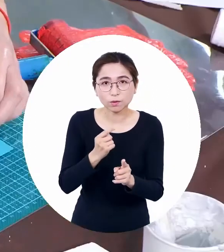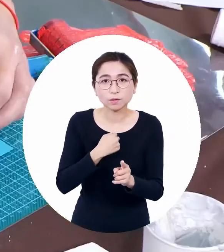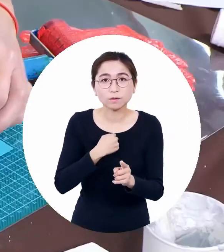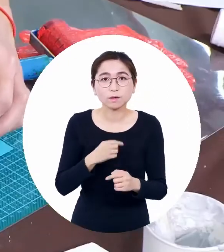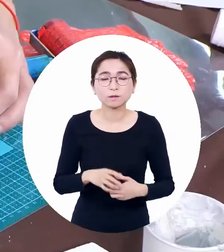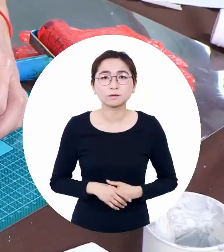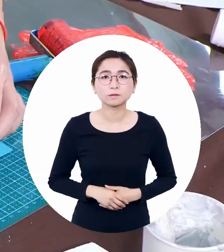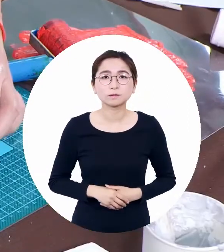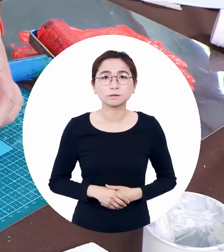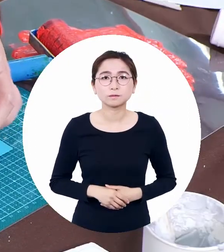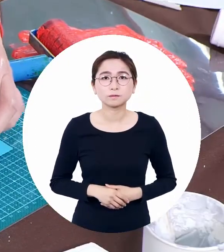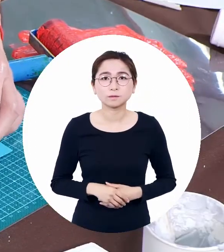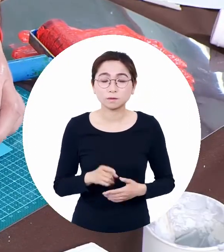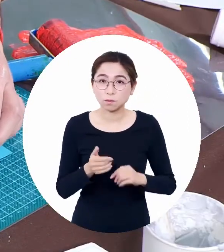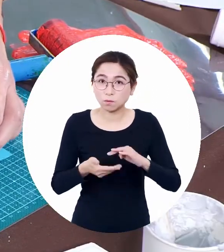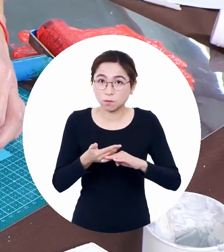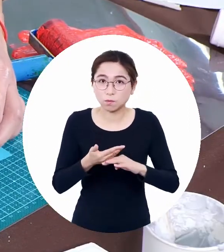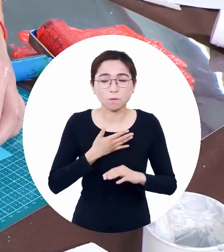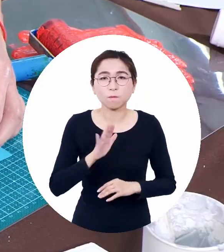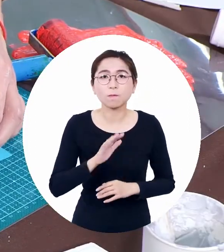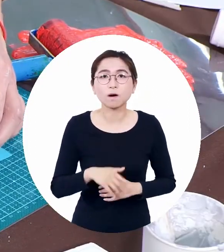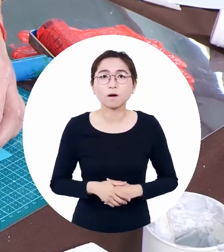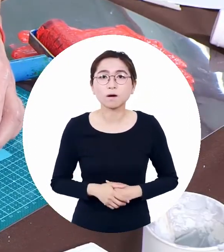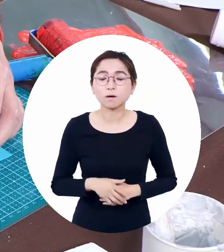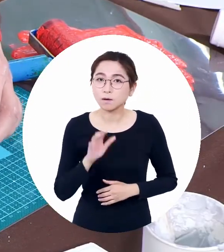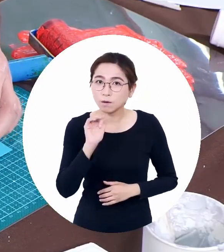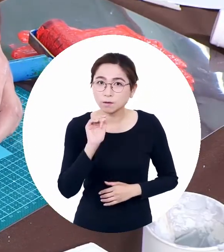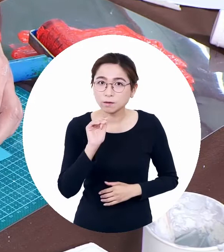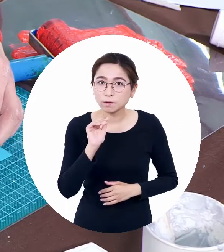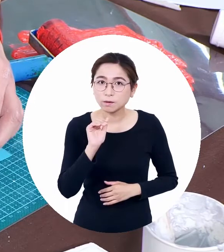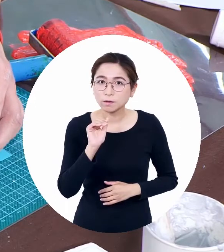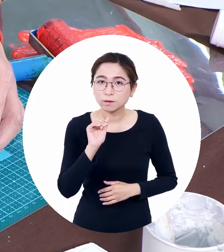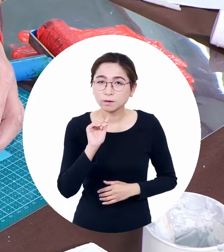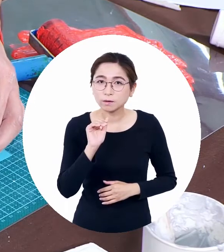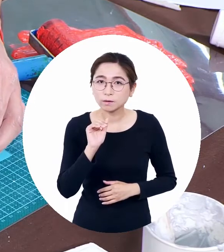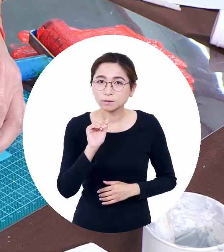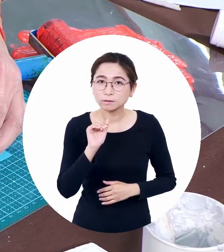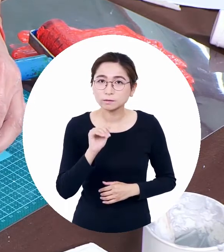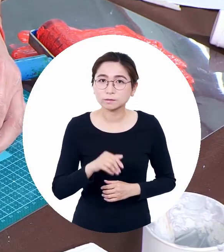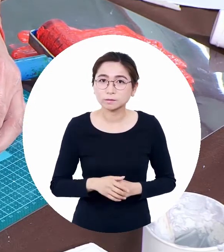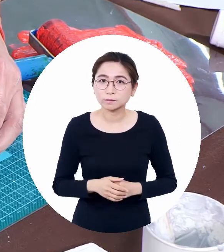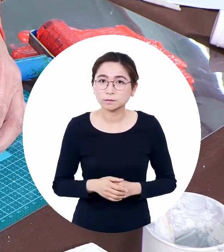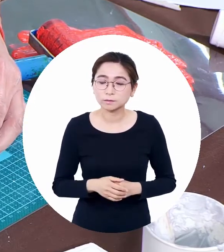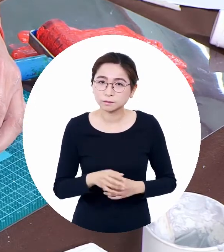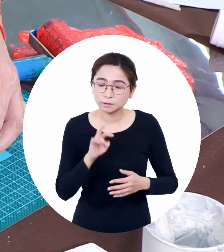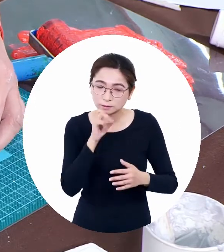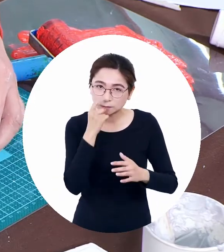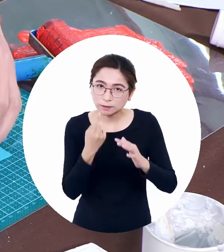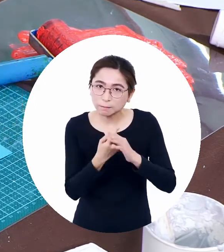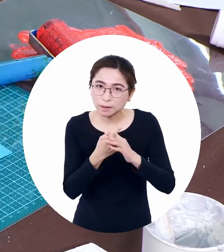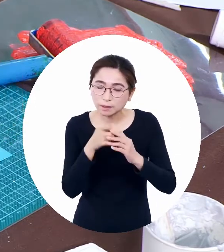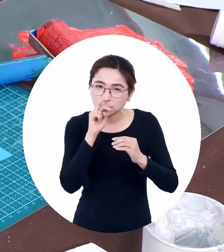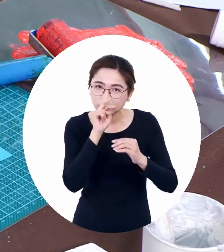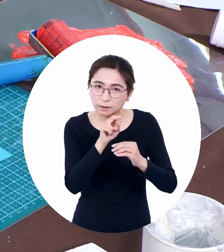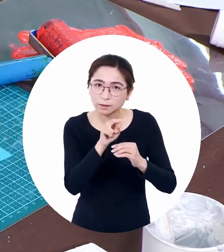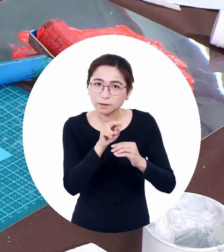啦。咁我其實 overlap 咗都唔緊要，因為都可以幾特別，可以睇到少